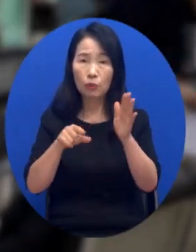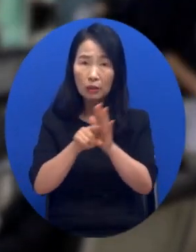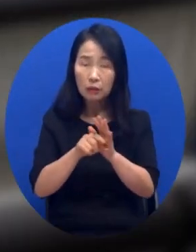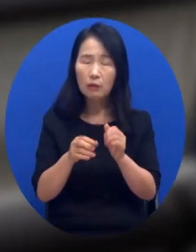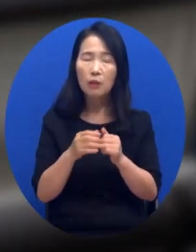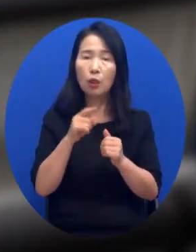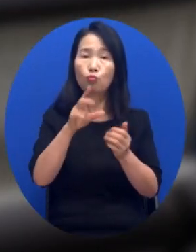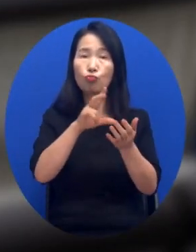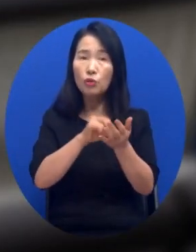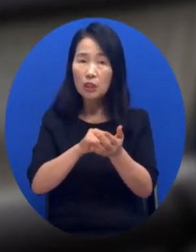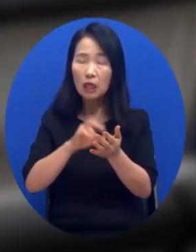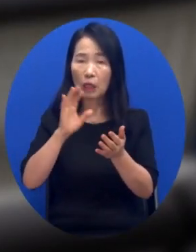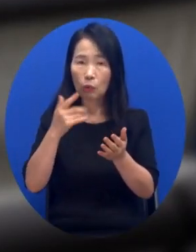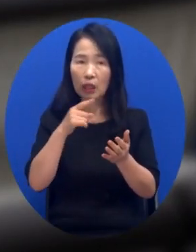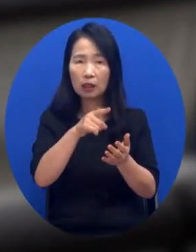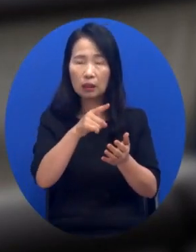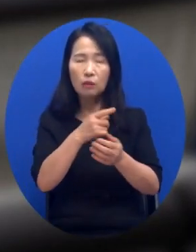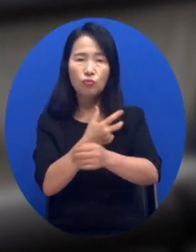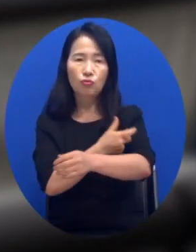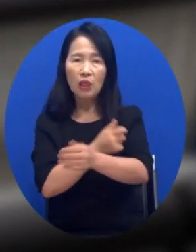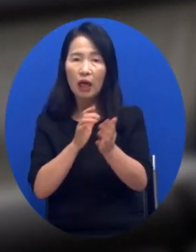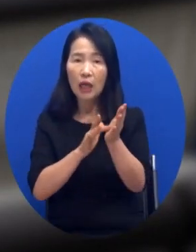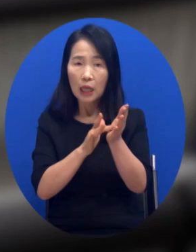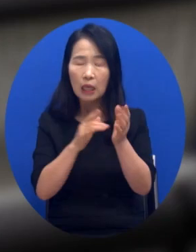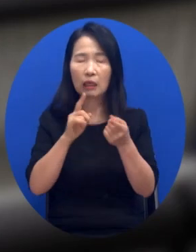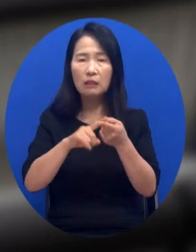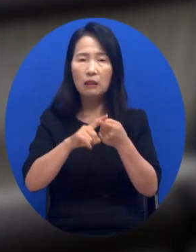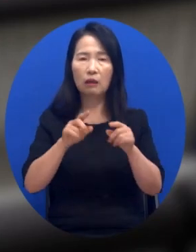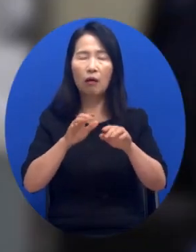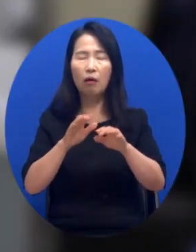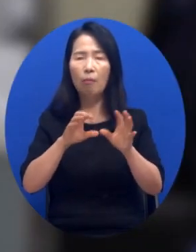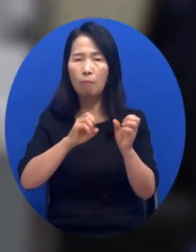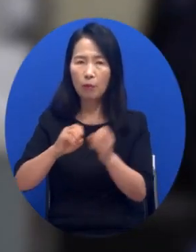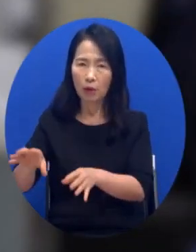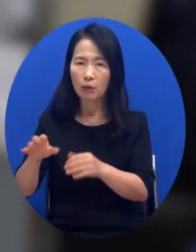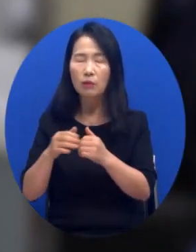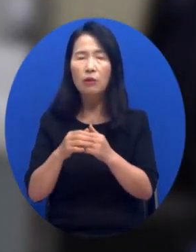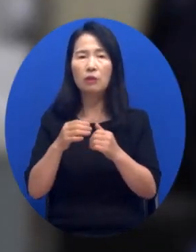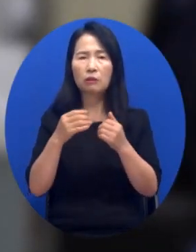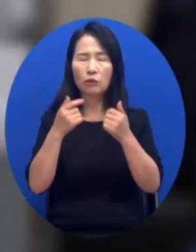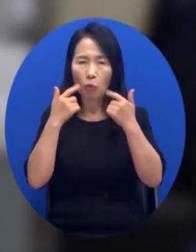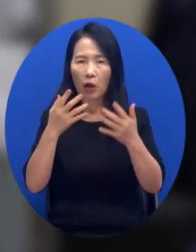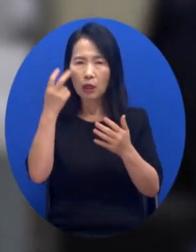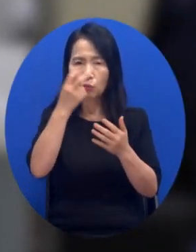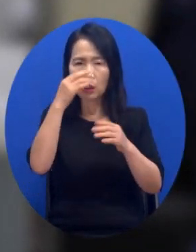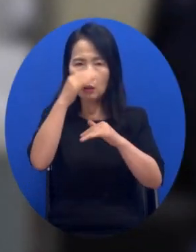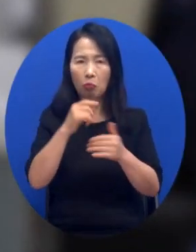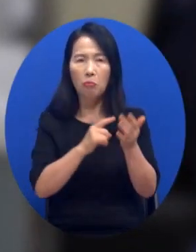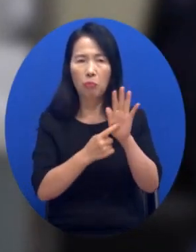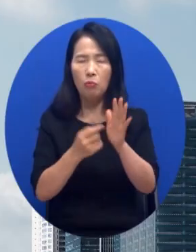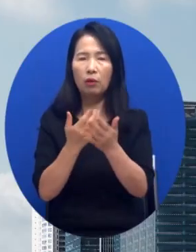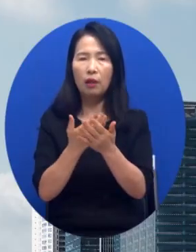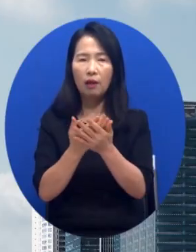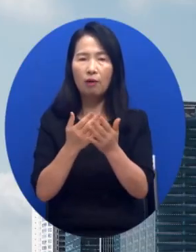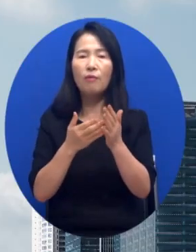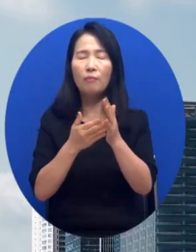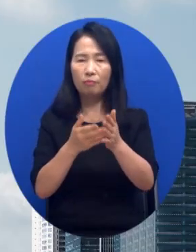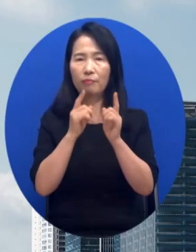된 물량을 폐기하거나 정확한 조사 결과를 신속히 공개하는 것이 필요하다고 전했습니다.